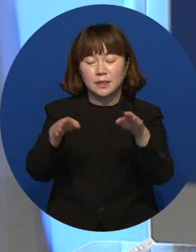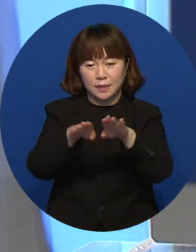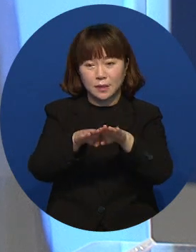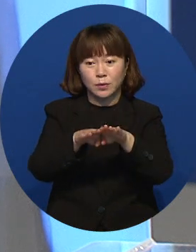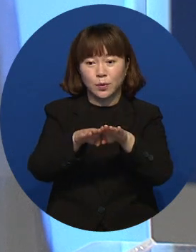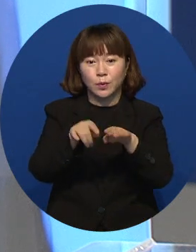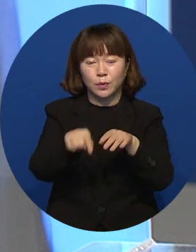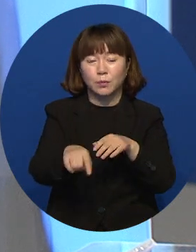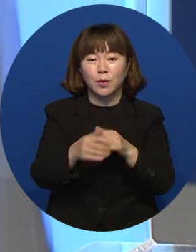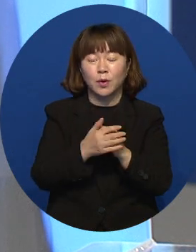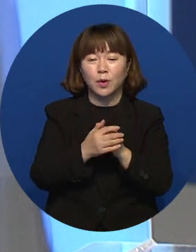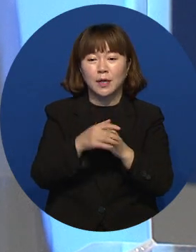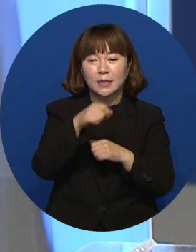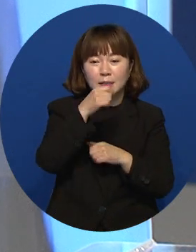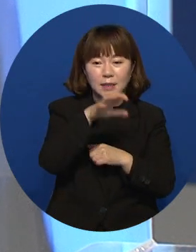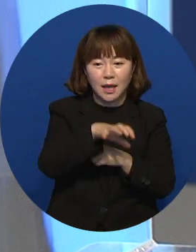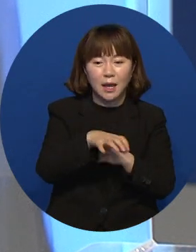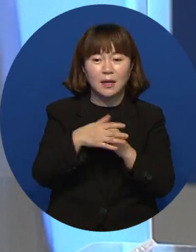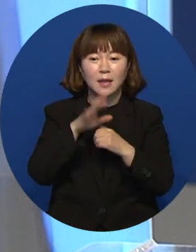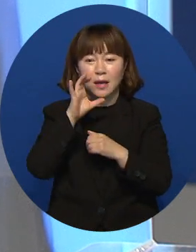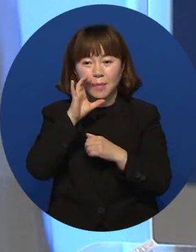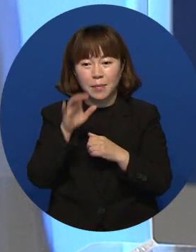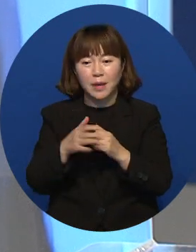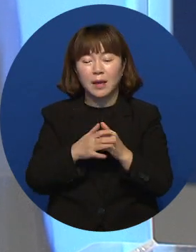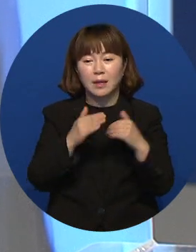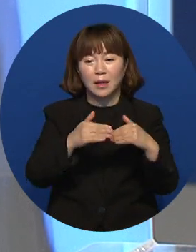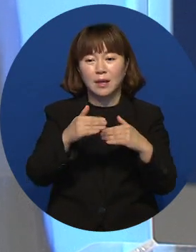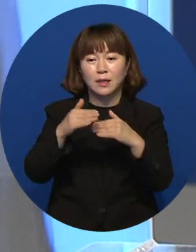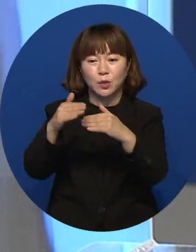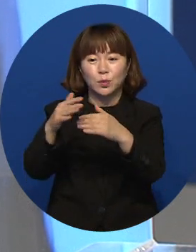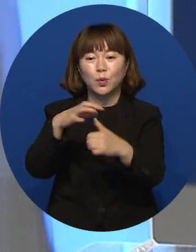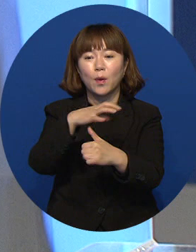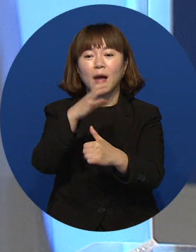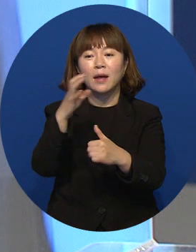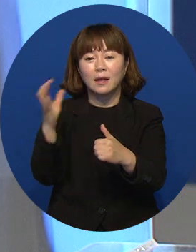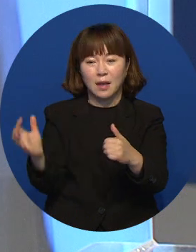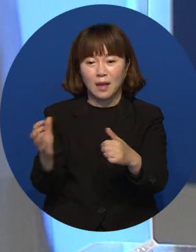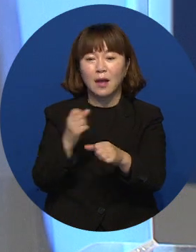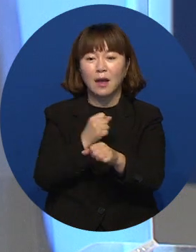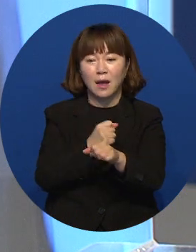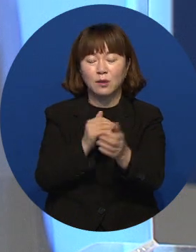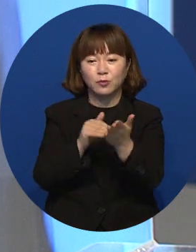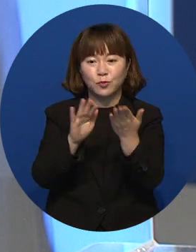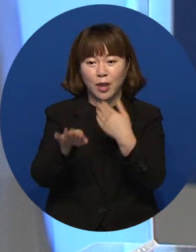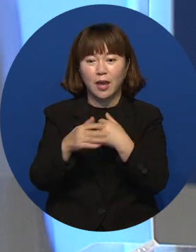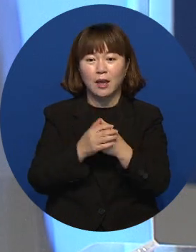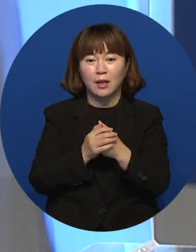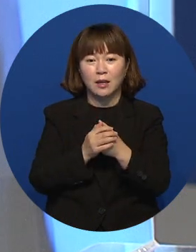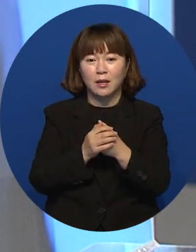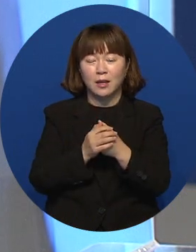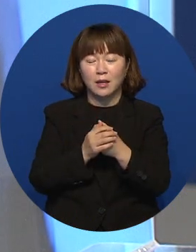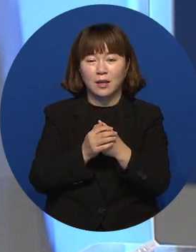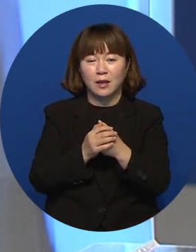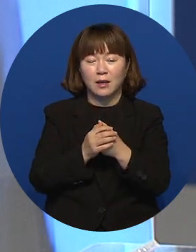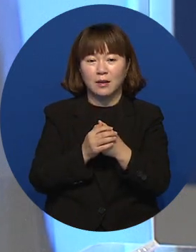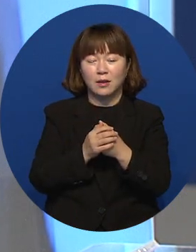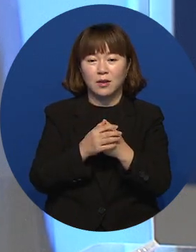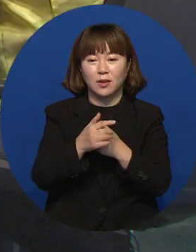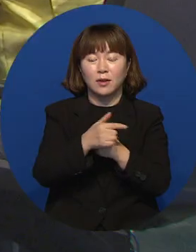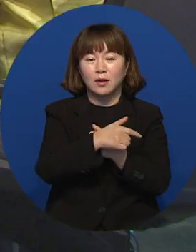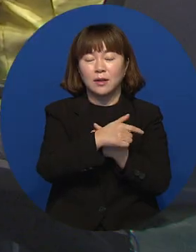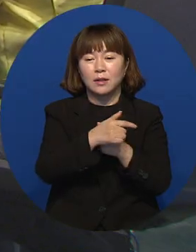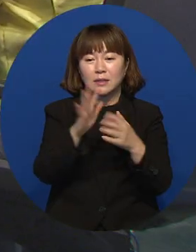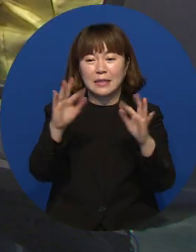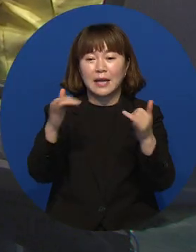입사 시 고용시 열심 대거를 단기적으로 안하고요 그게 이제 원활히 되면 그 다음에는 대규모 행사를 허용하게